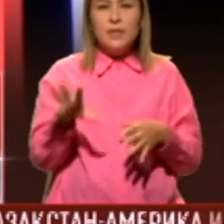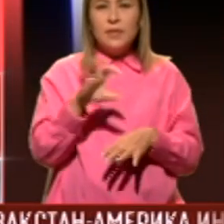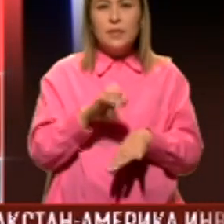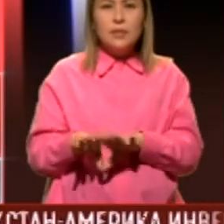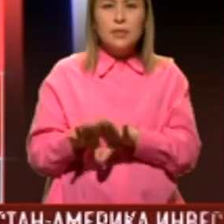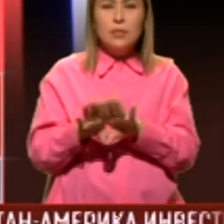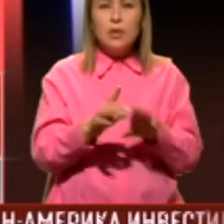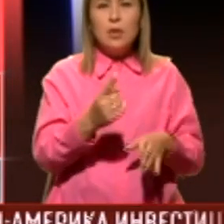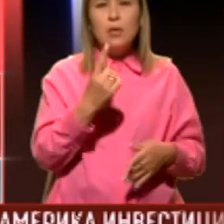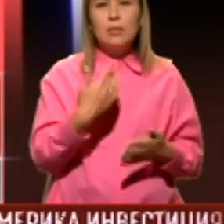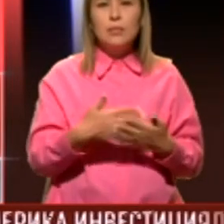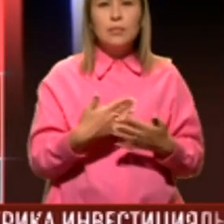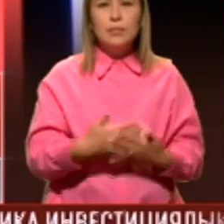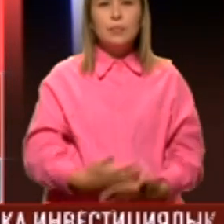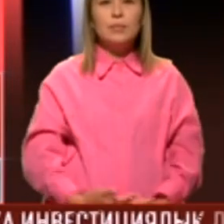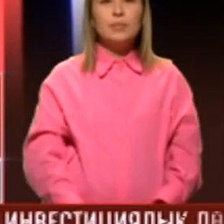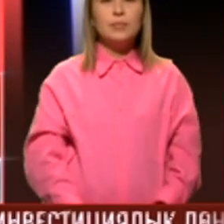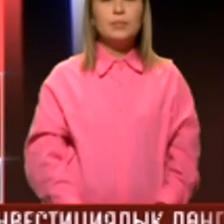мырза.